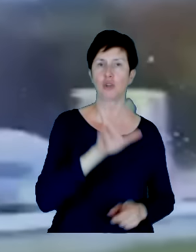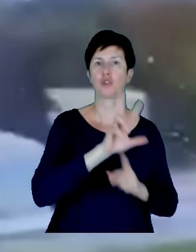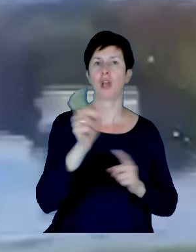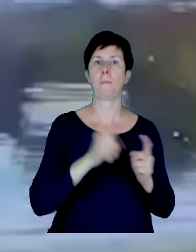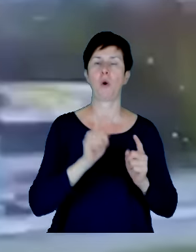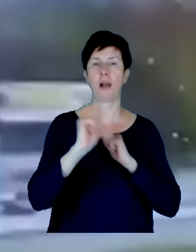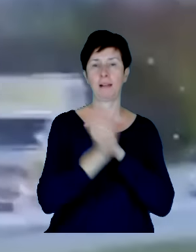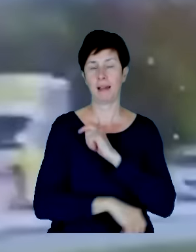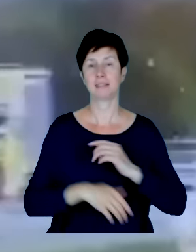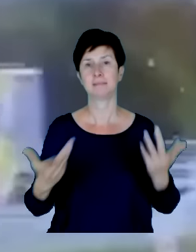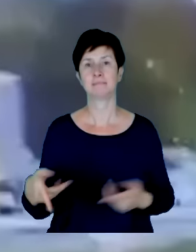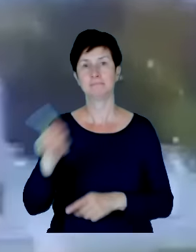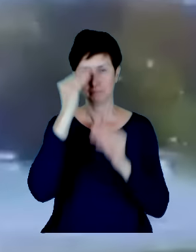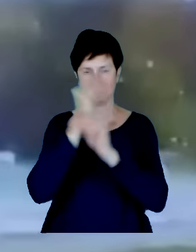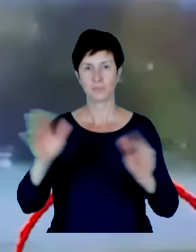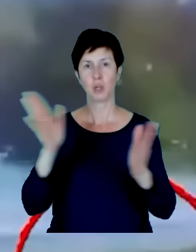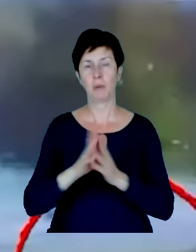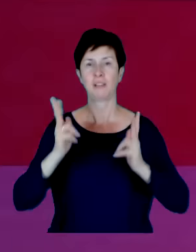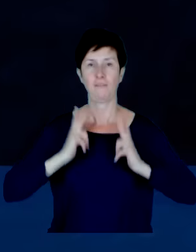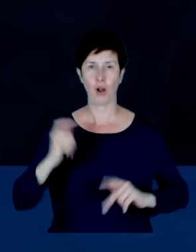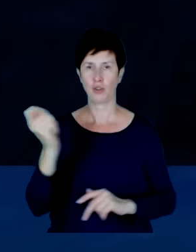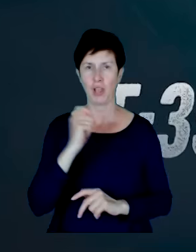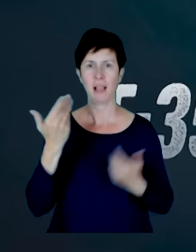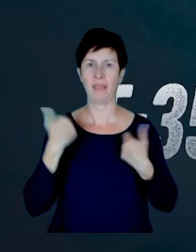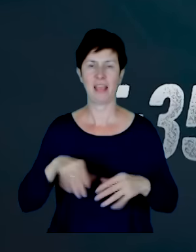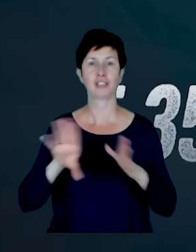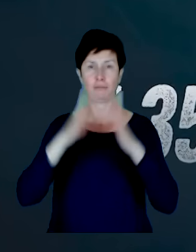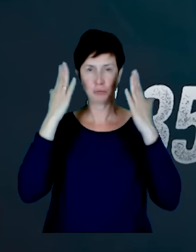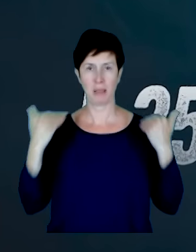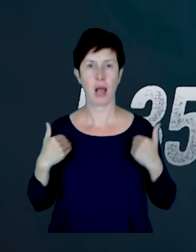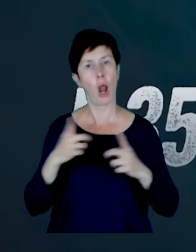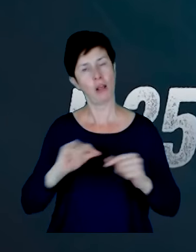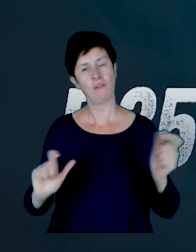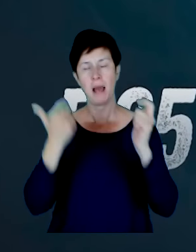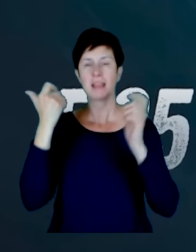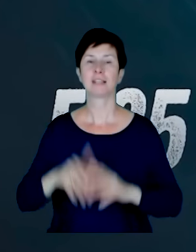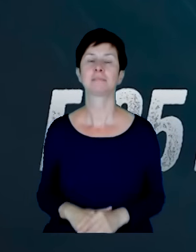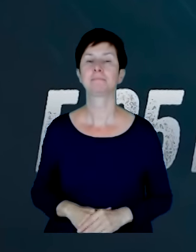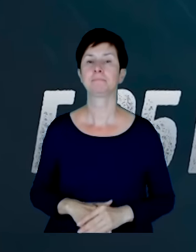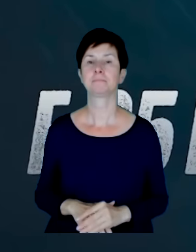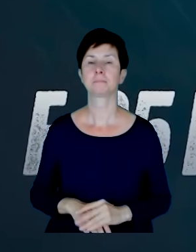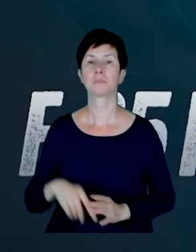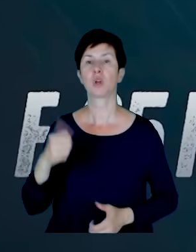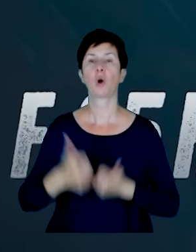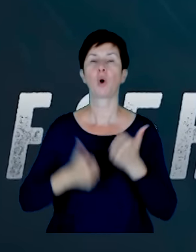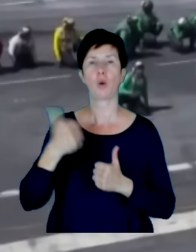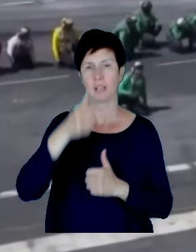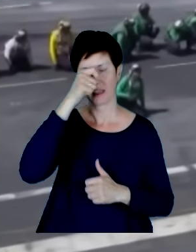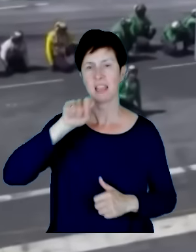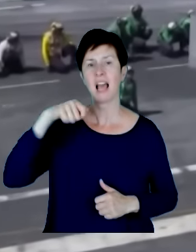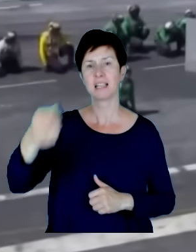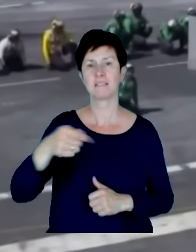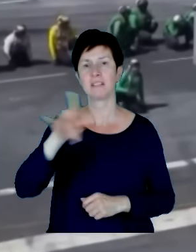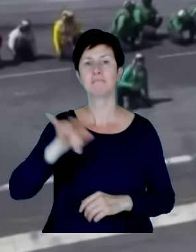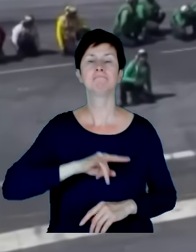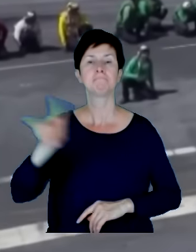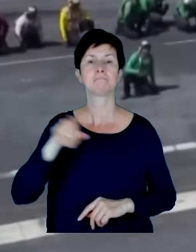zatem noga z gazu żeby majówki nie spędzić w szpitalu konkurs na nazwę polskiego Myśliwca f35 rozstrzygnięty